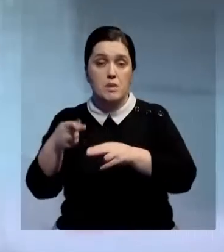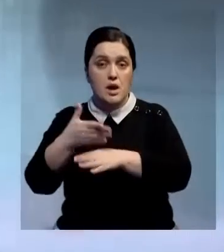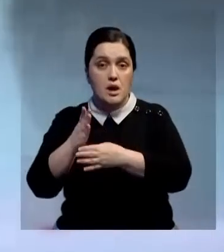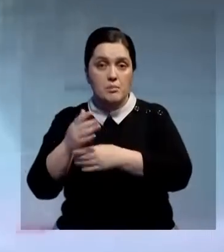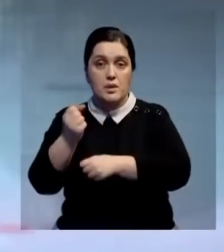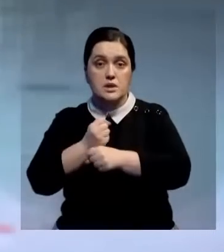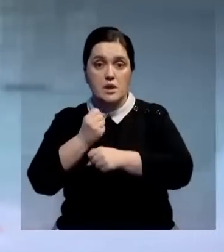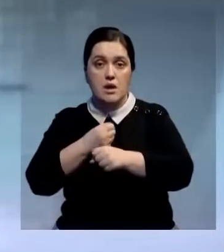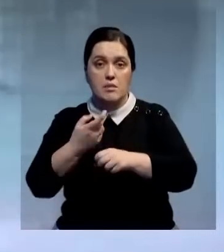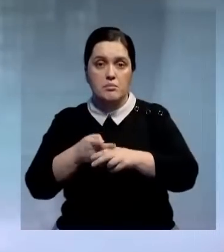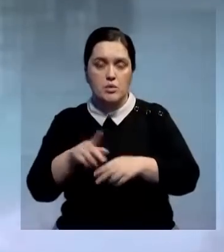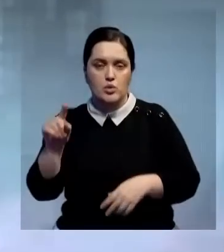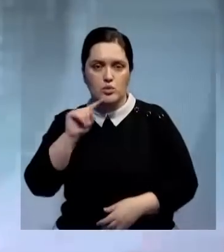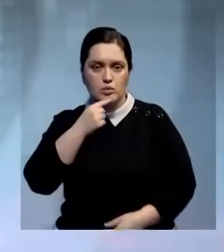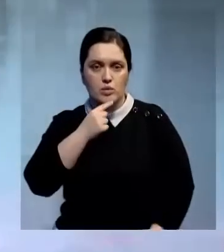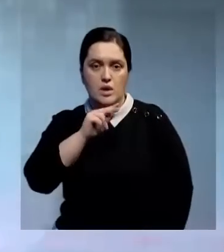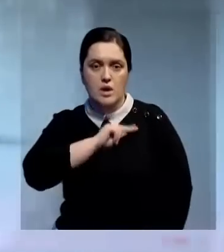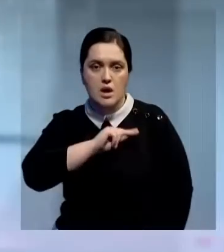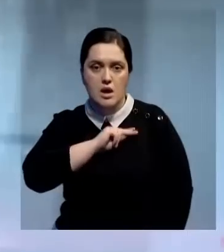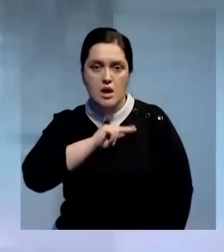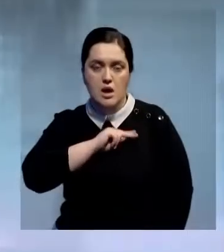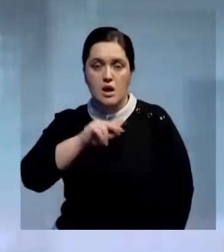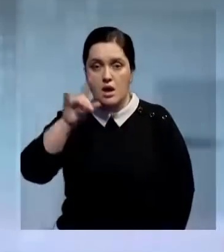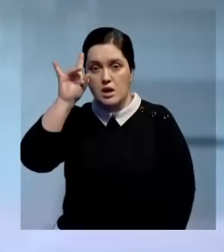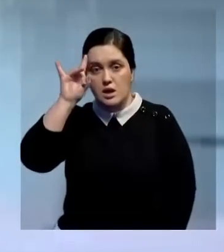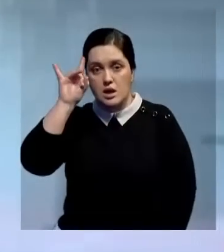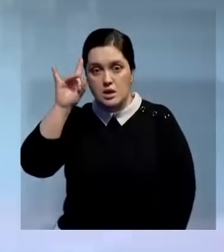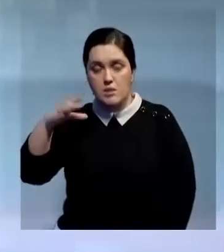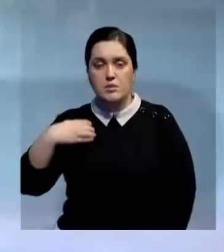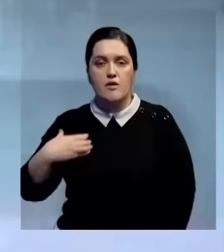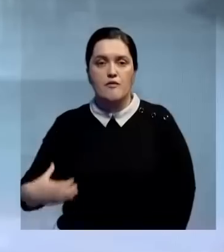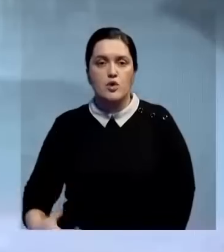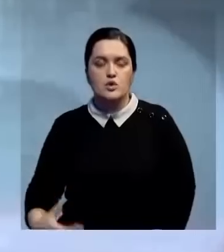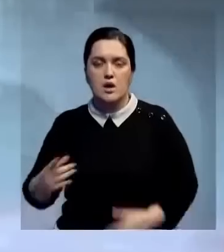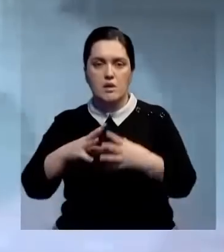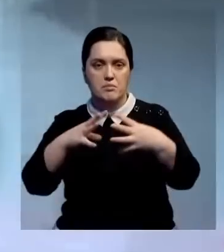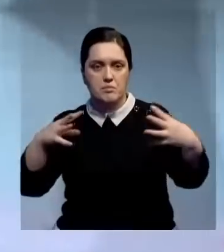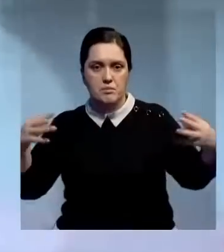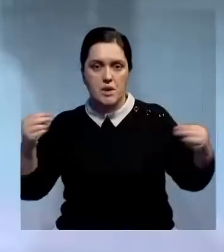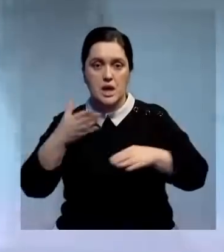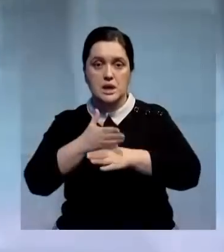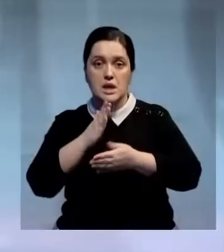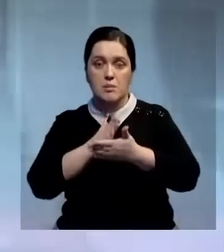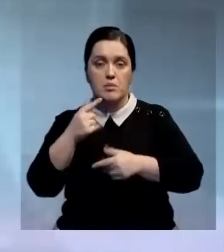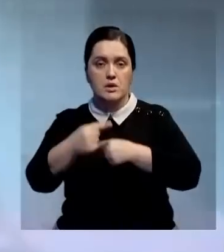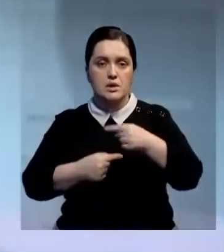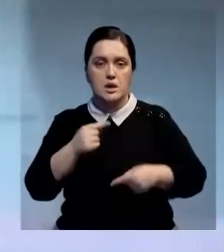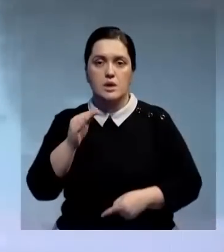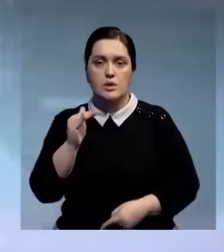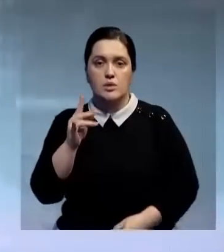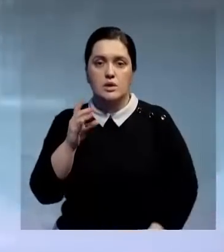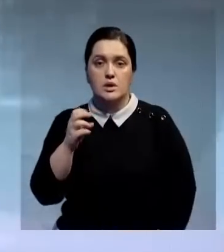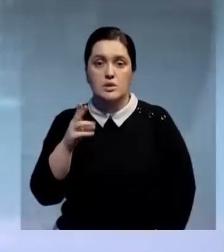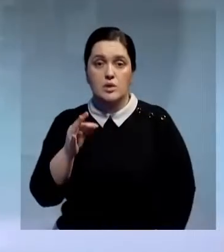угрозой существования оказалась вся индустрия. И в том числе выпечка знаменитого французского багета, признанного, кстати,